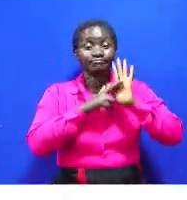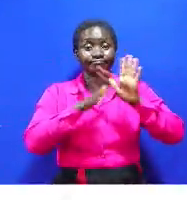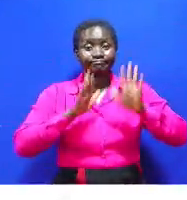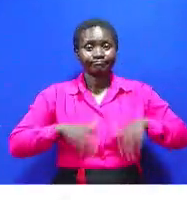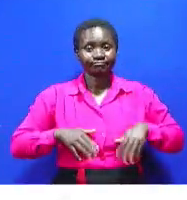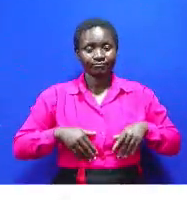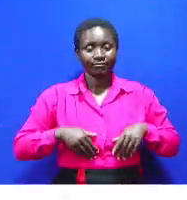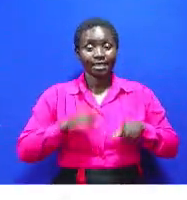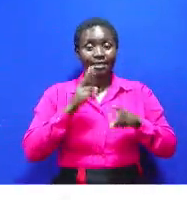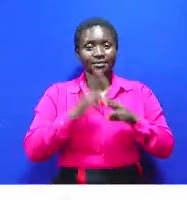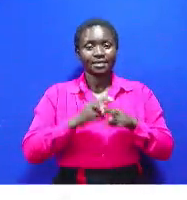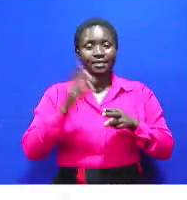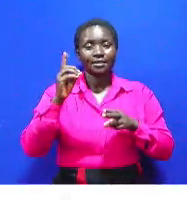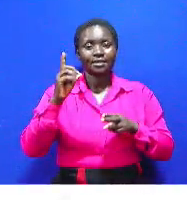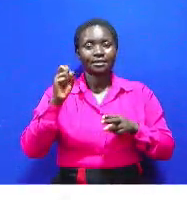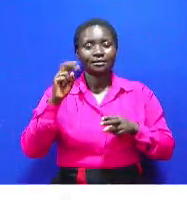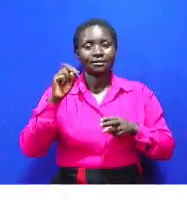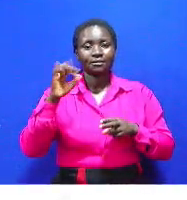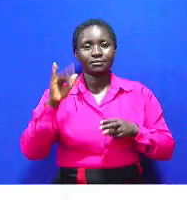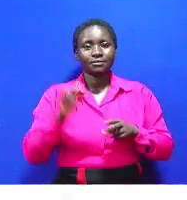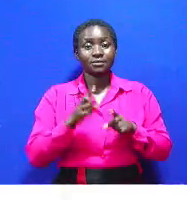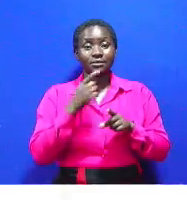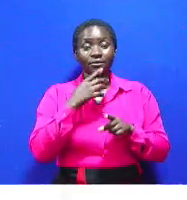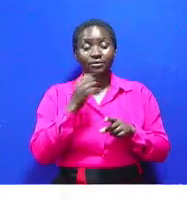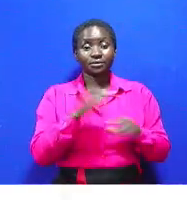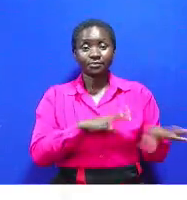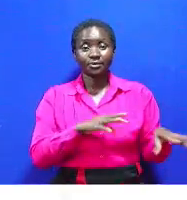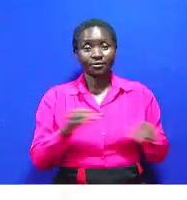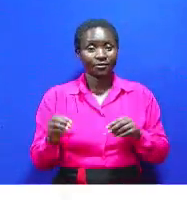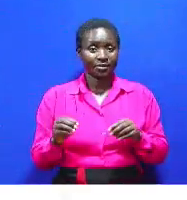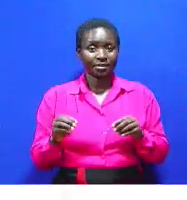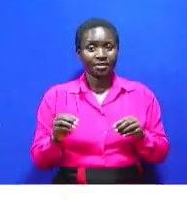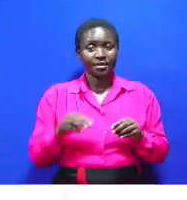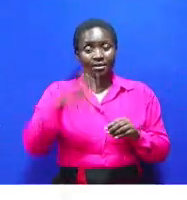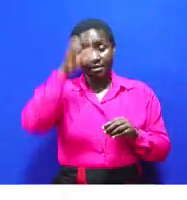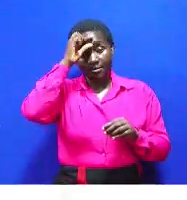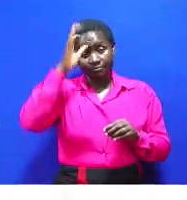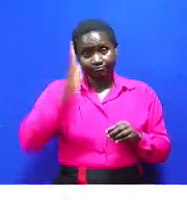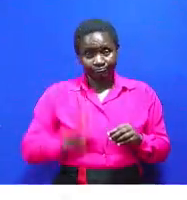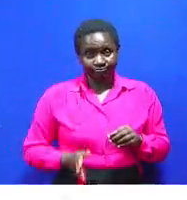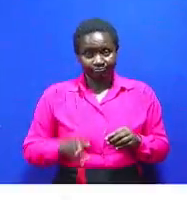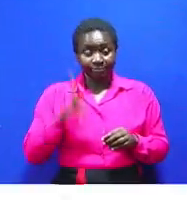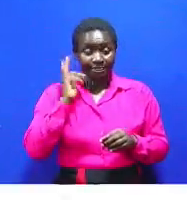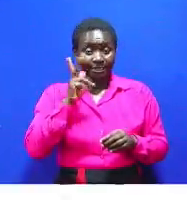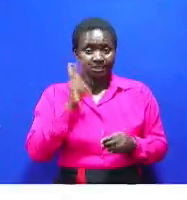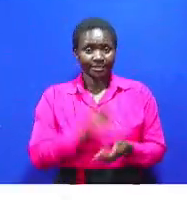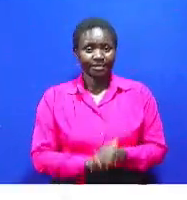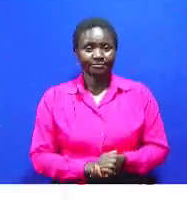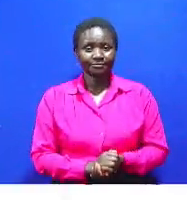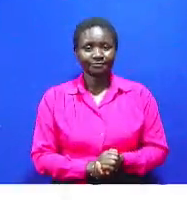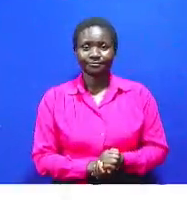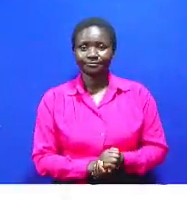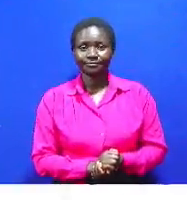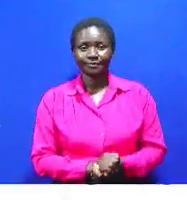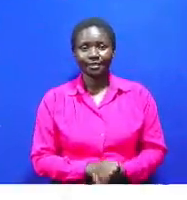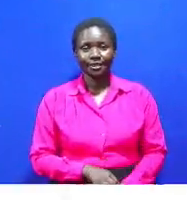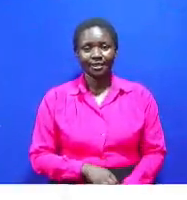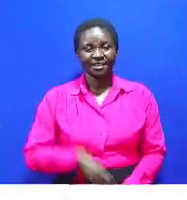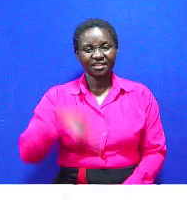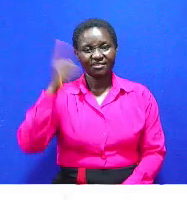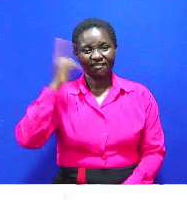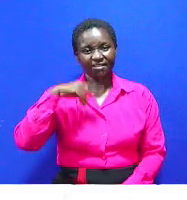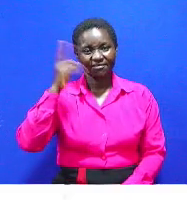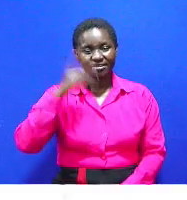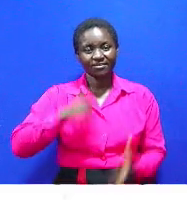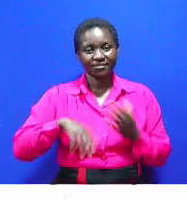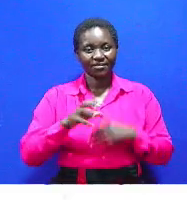Kisii Doris Donya Toto anazo kwe Rusia kurwa somo mu governor of county ya Kisii aba soli imwa cha kiri mwa genda matanga